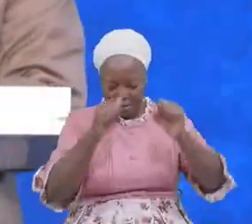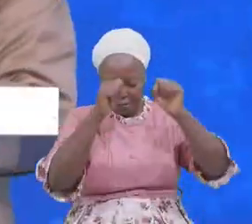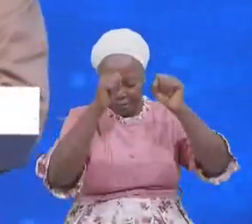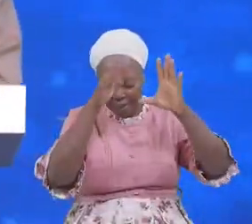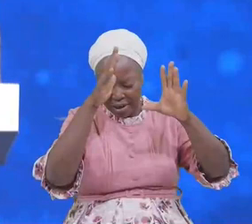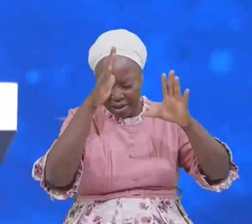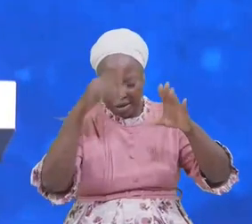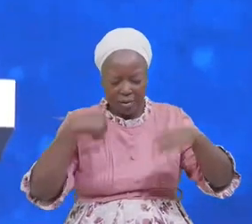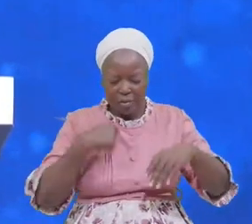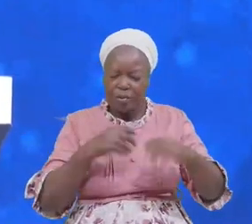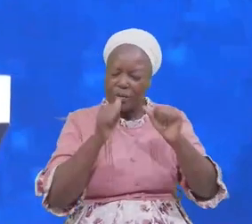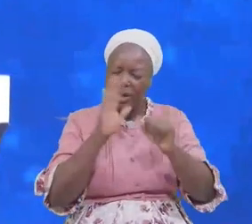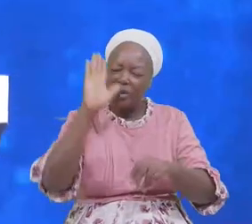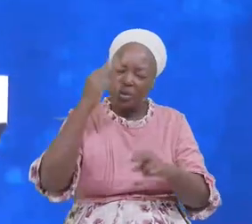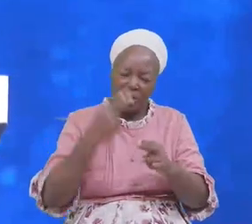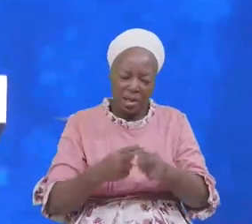nous te remercions.